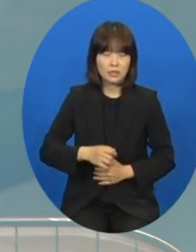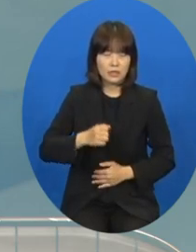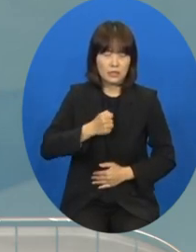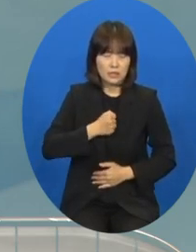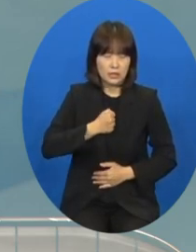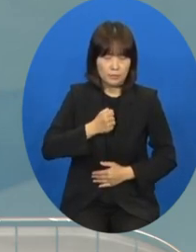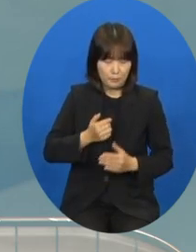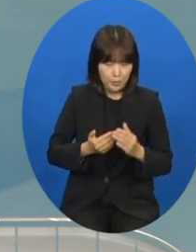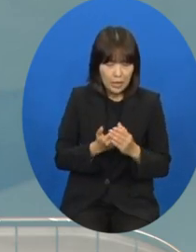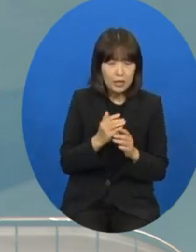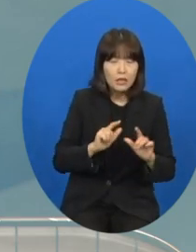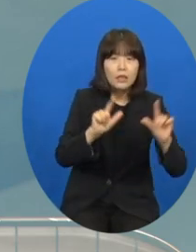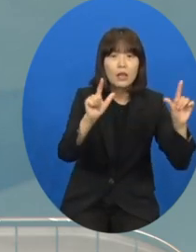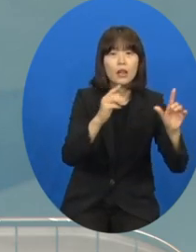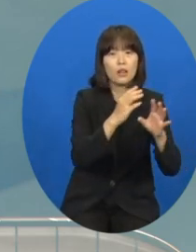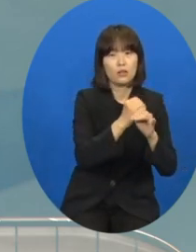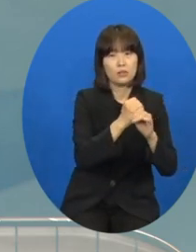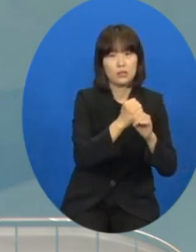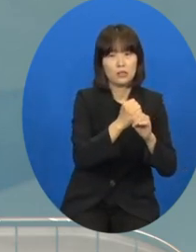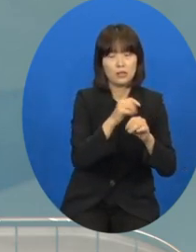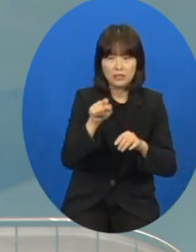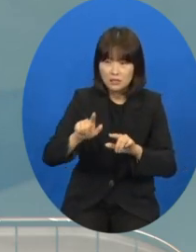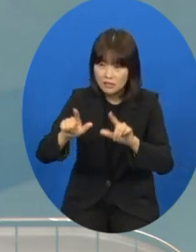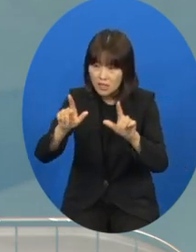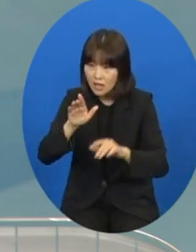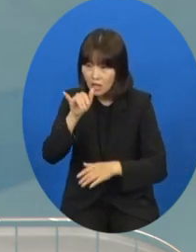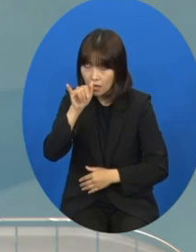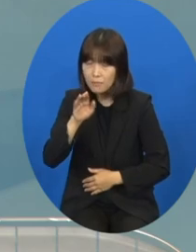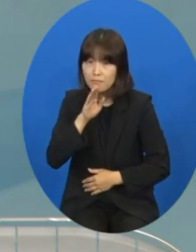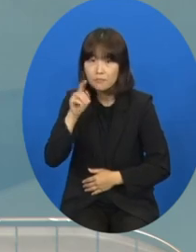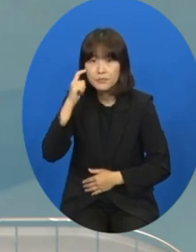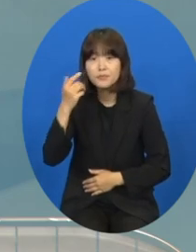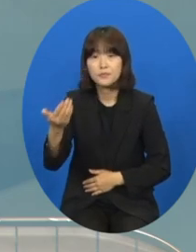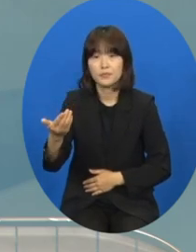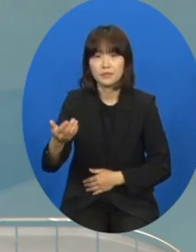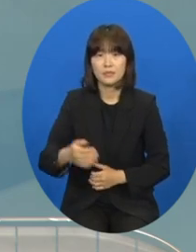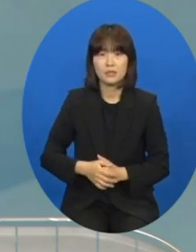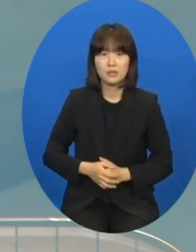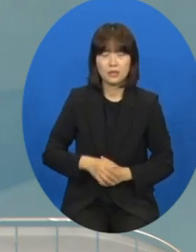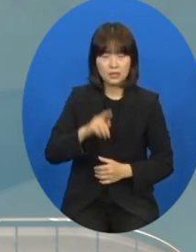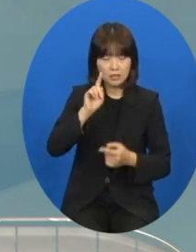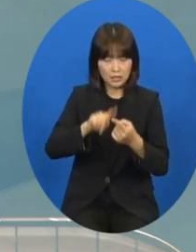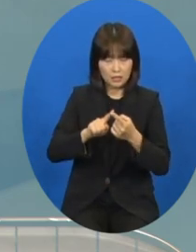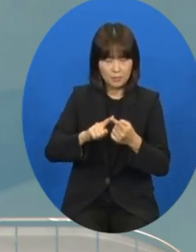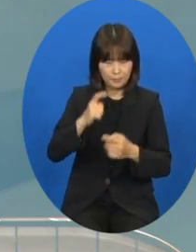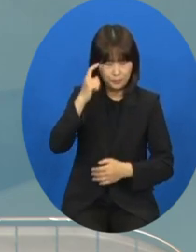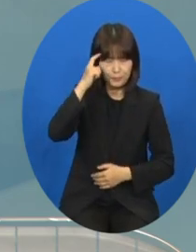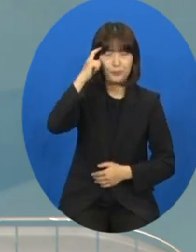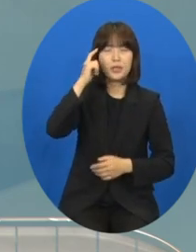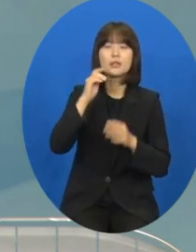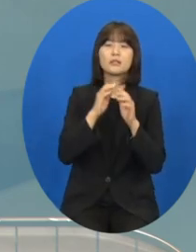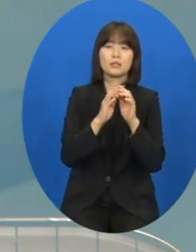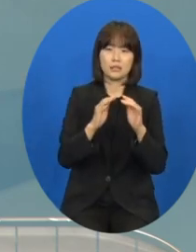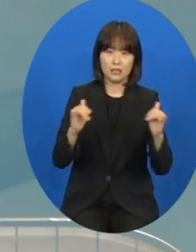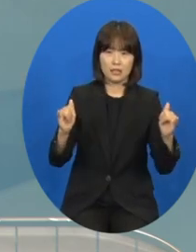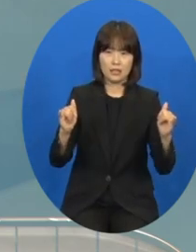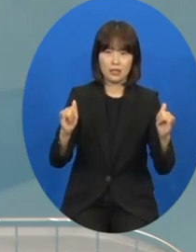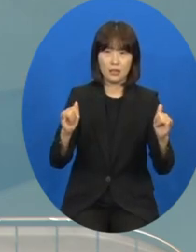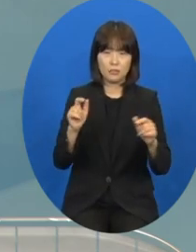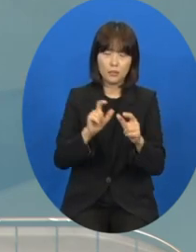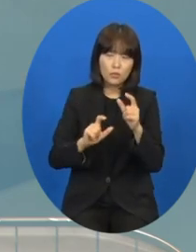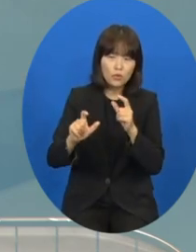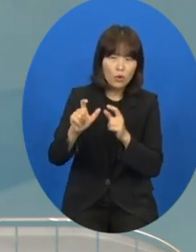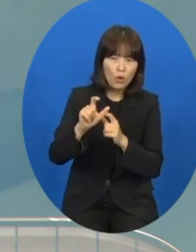언젠가요? 그 날이 있었던 건가요? 이 사실이 깨달아진 사람은 더 이상